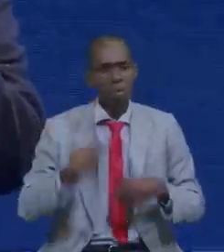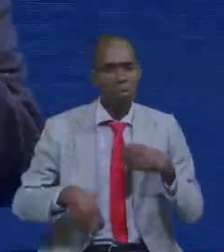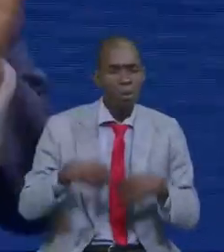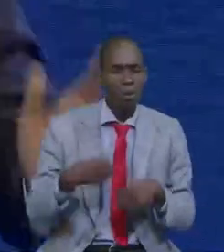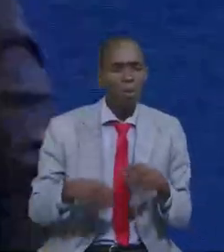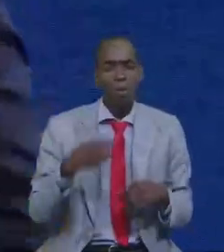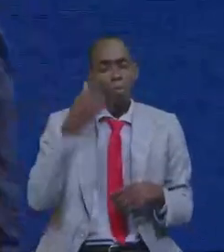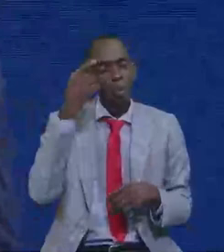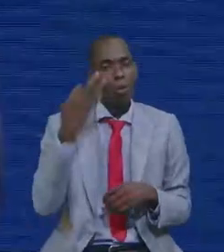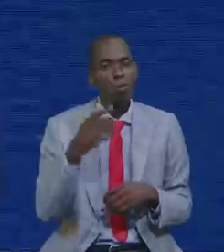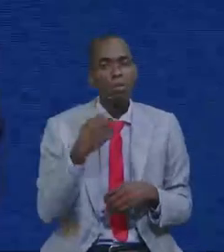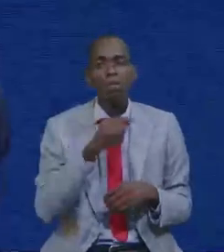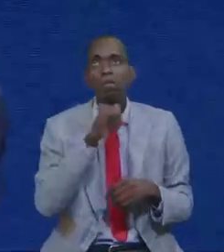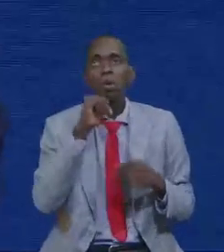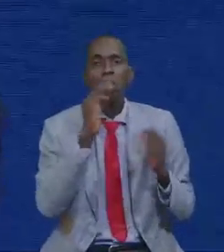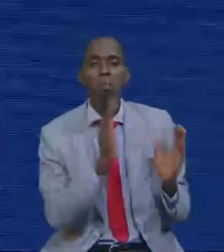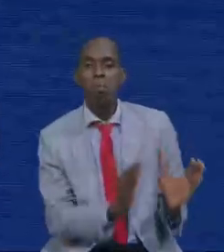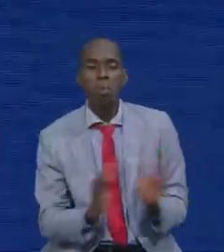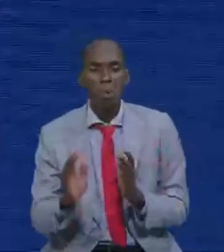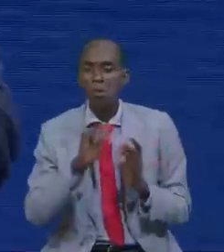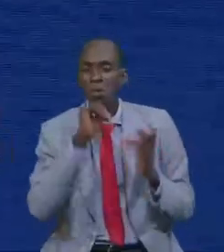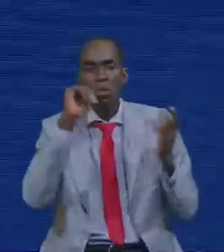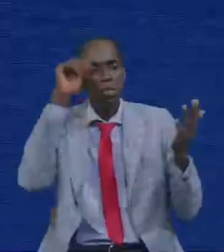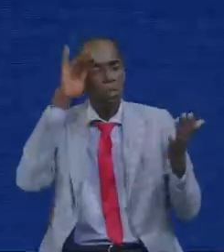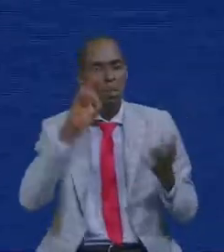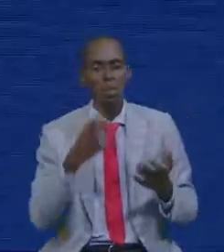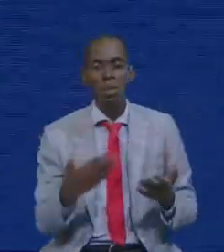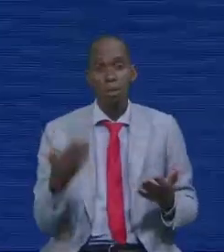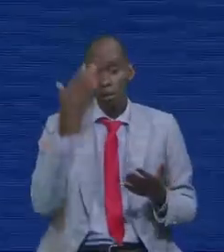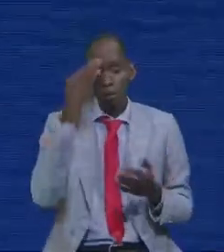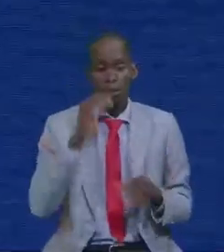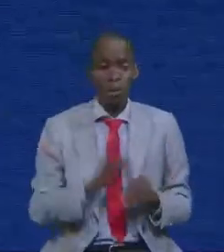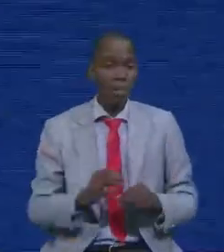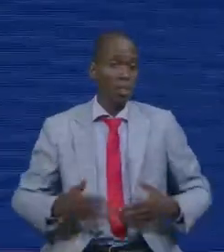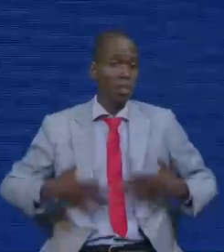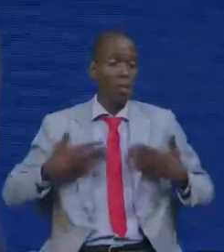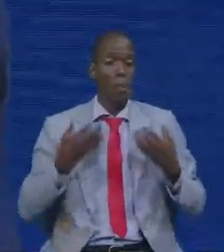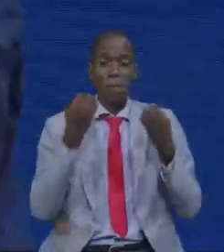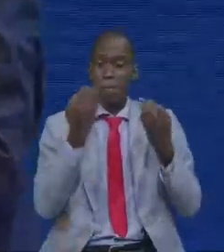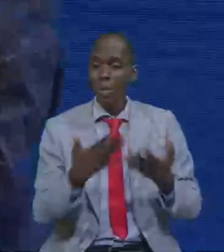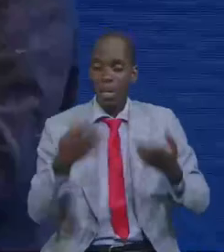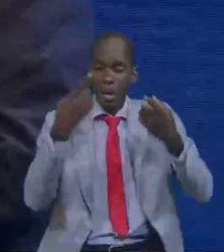cause des choses inespérées. Dans la vie, beaucoup de choses arrivent que nous n'espérions pas